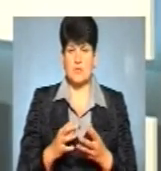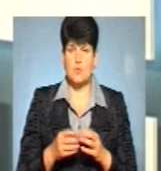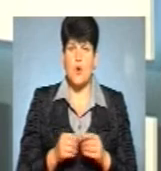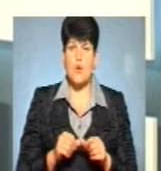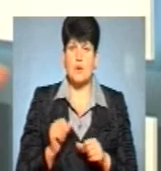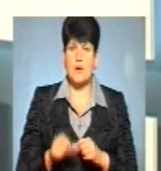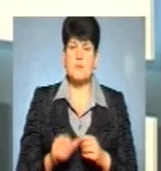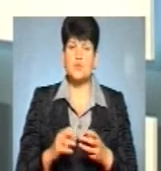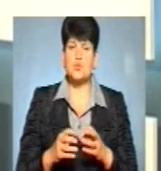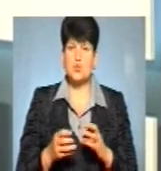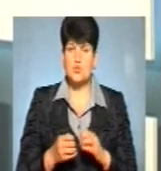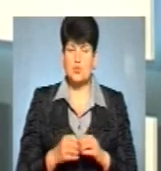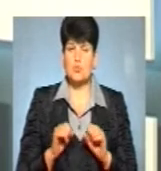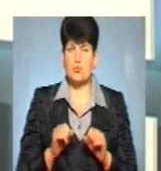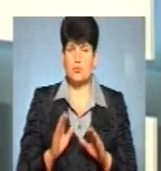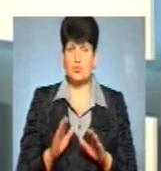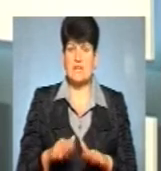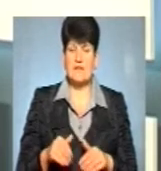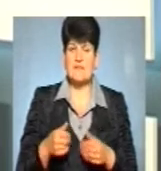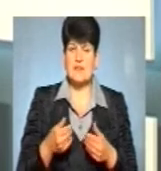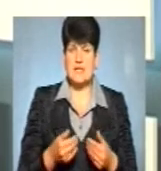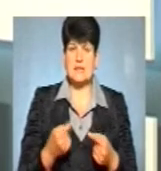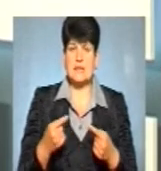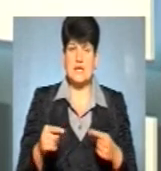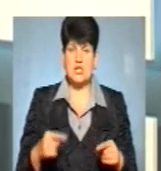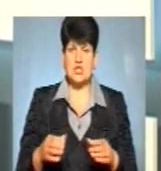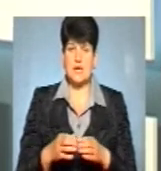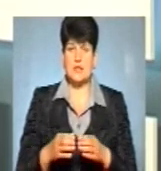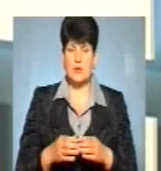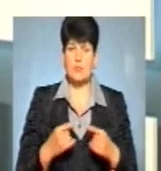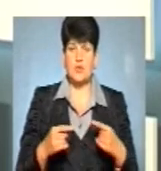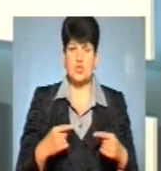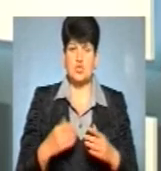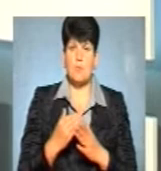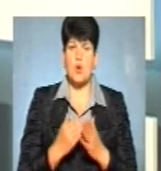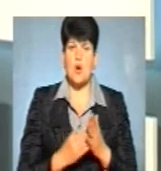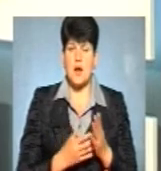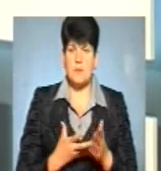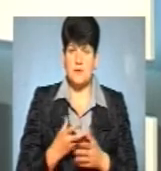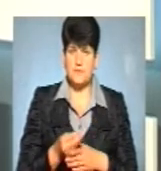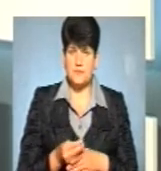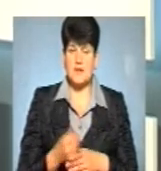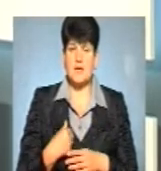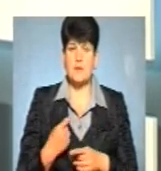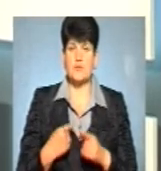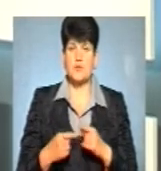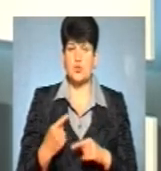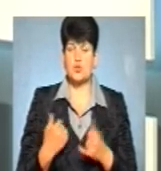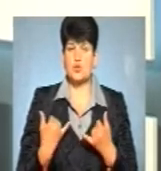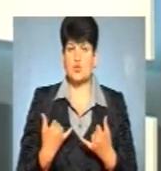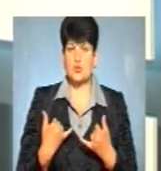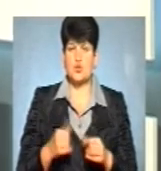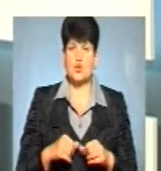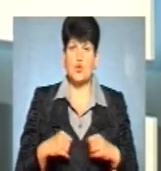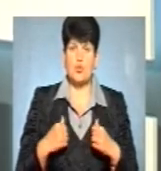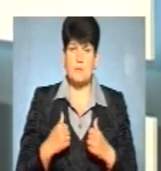бути, скажімо, віднесені до інших категорій по інших програмах відшкодувань. До прикладу, я повернувся до сьогоднішньої